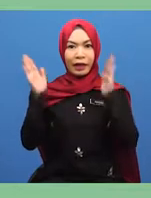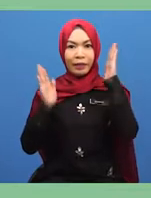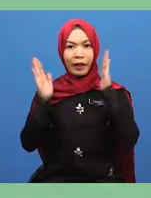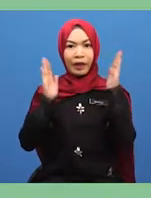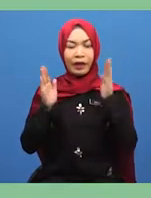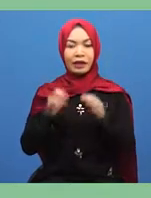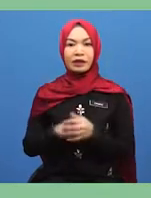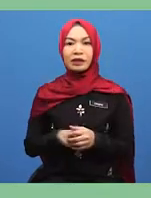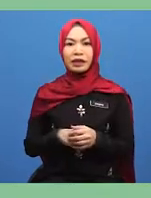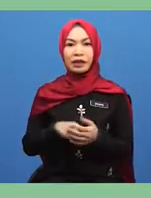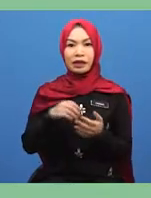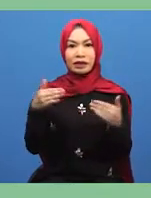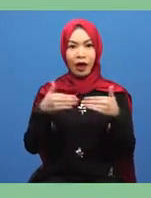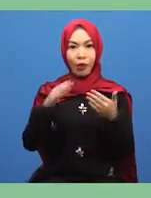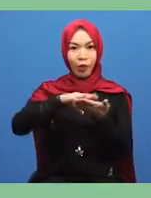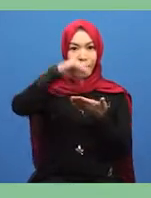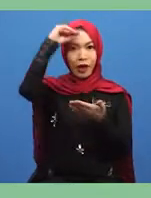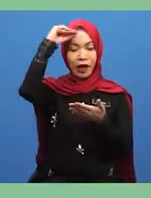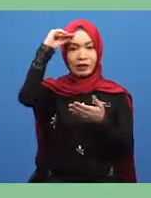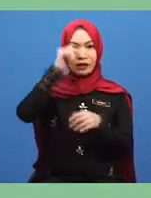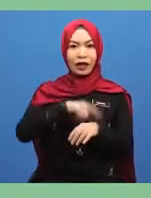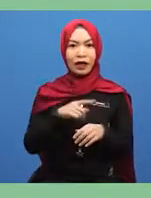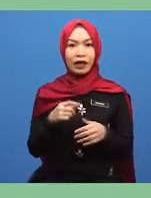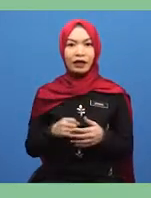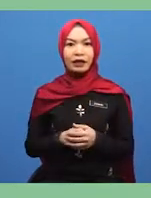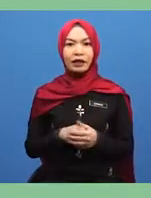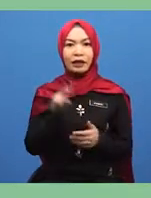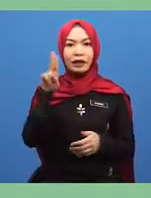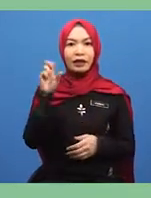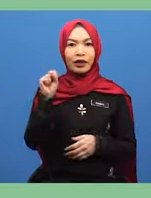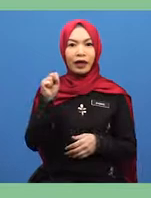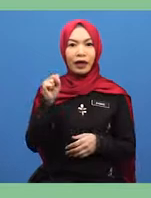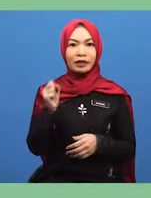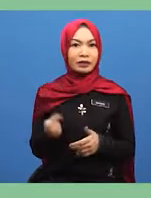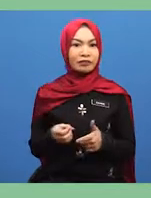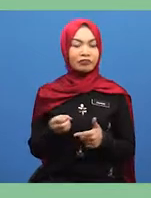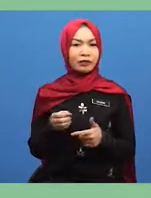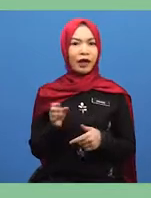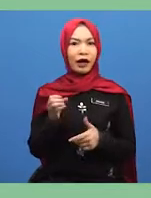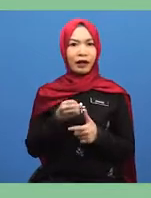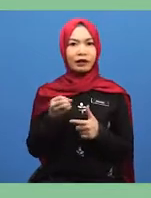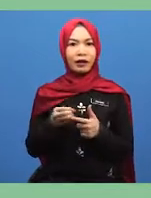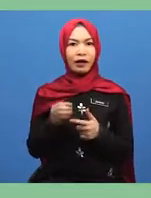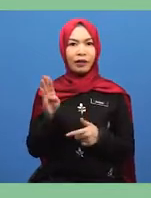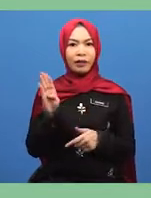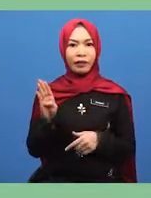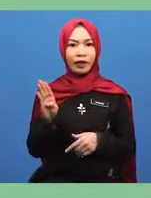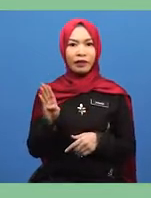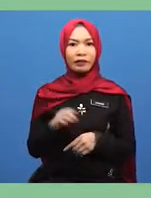meningkat. B. Rakyat Malaysia membuat pelaburan dan spekulasi di Amerika